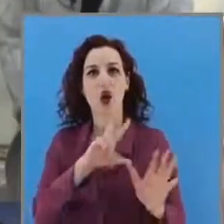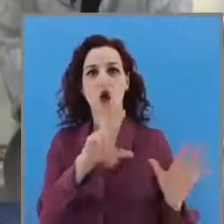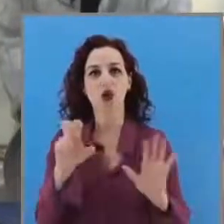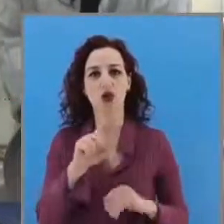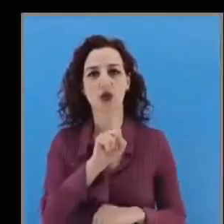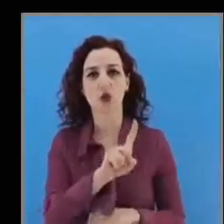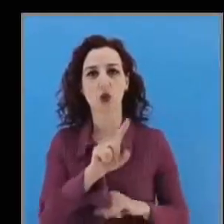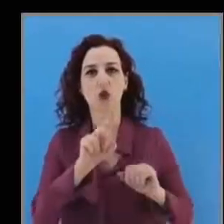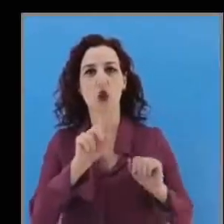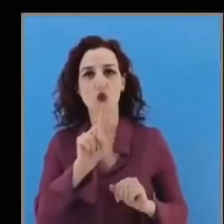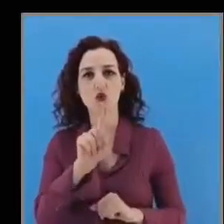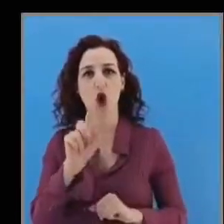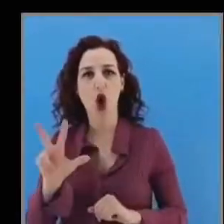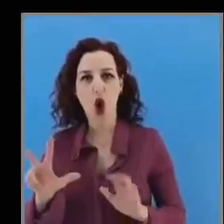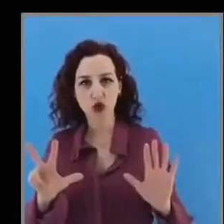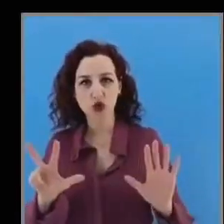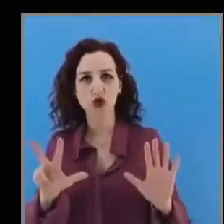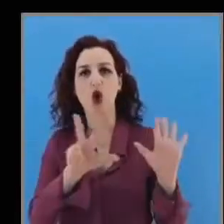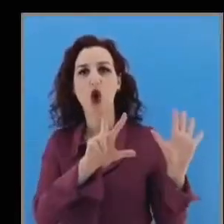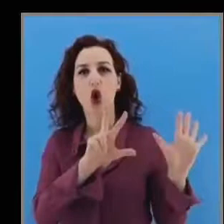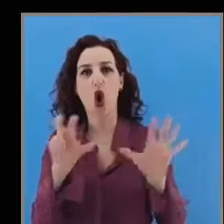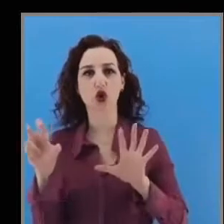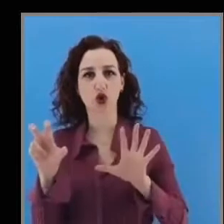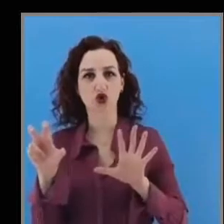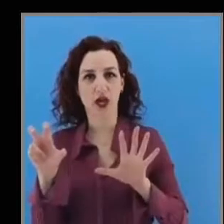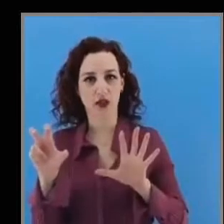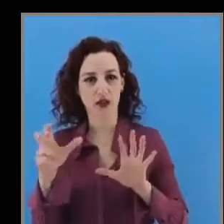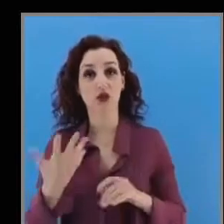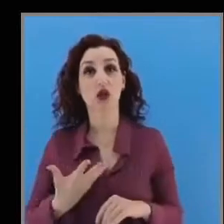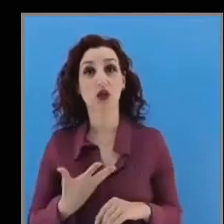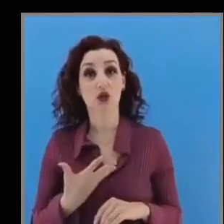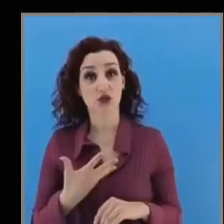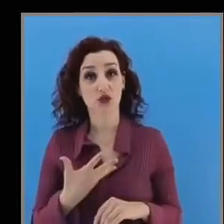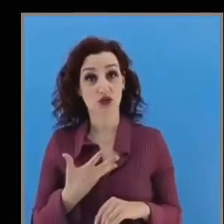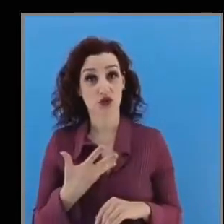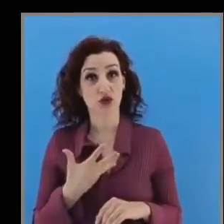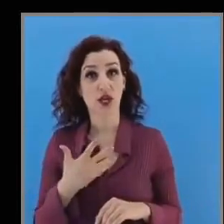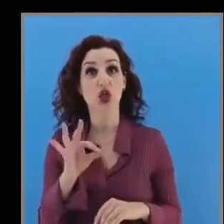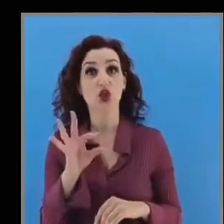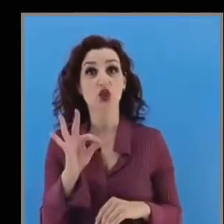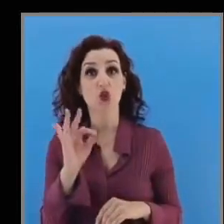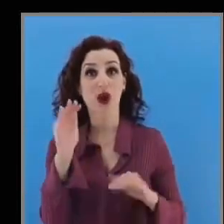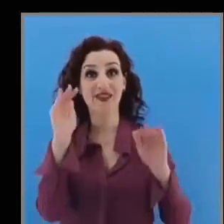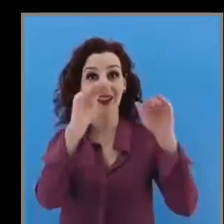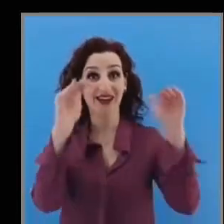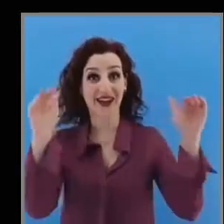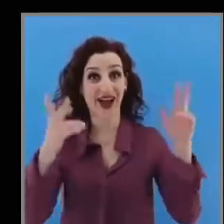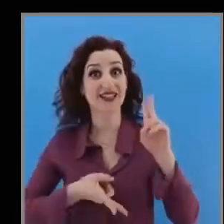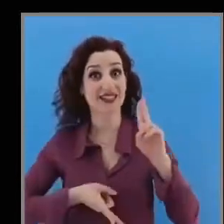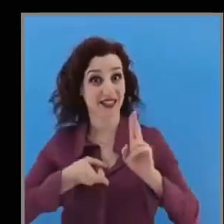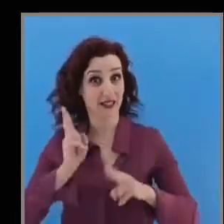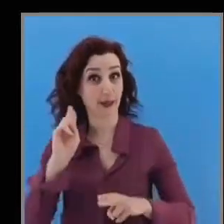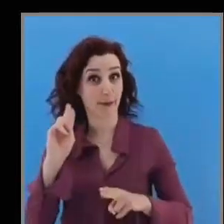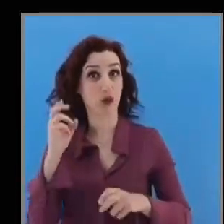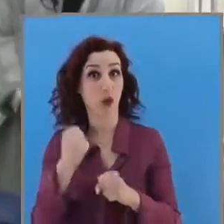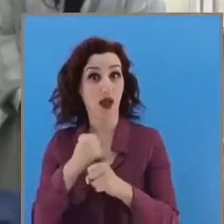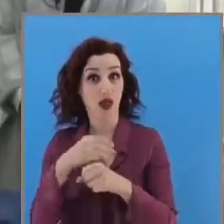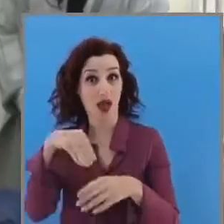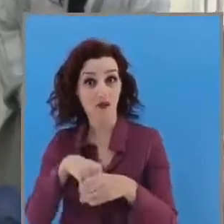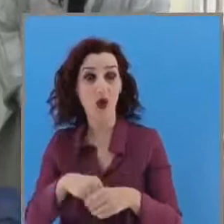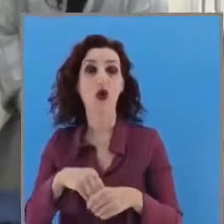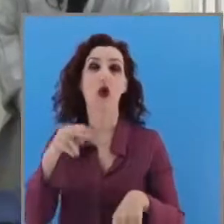800-118-800 dove operano più di 50 ragazzi che sono medici, sono